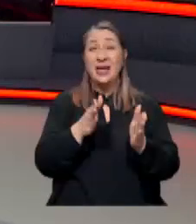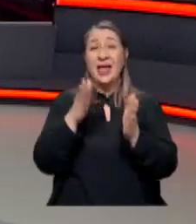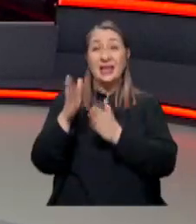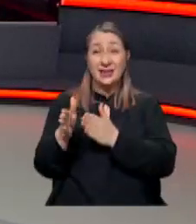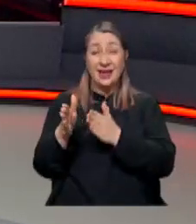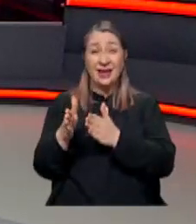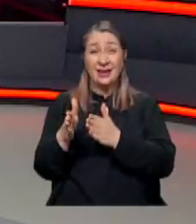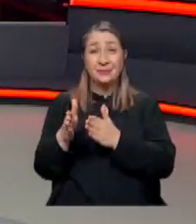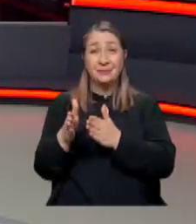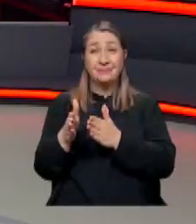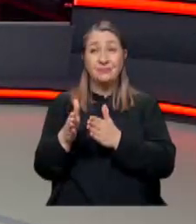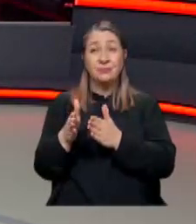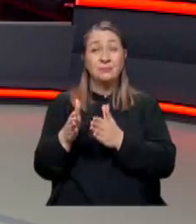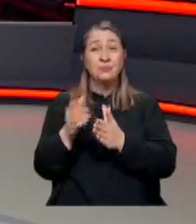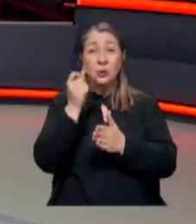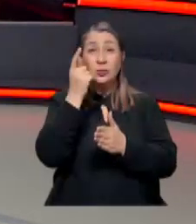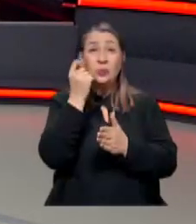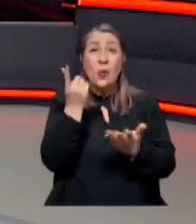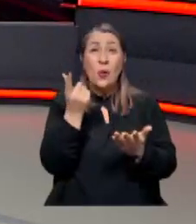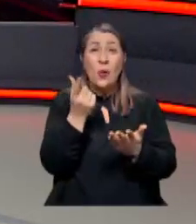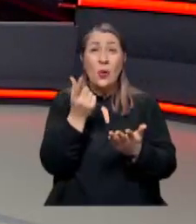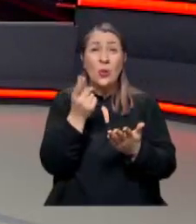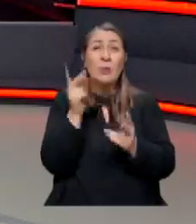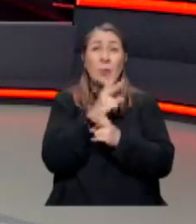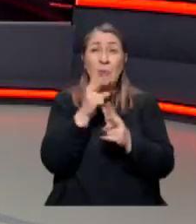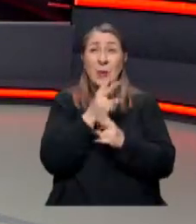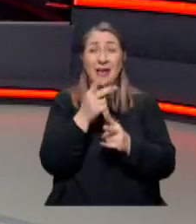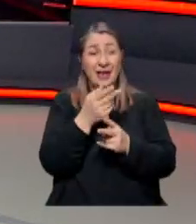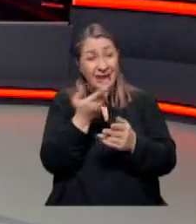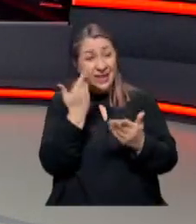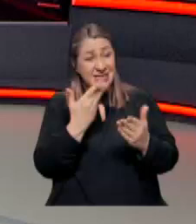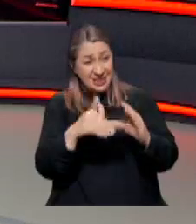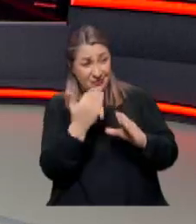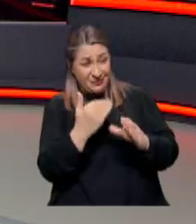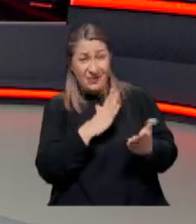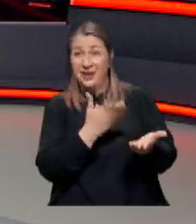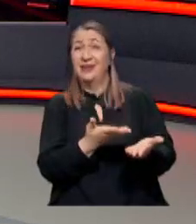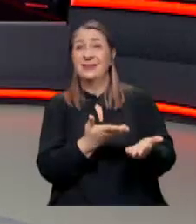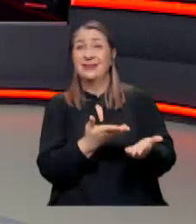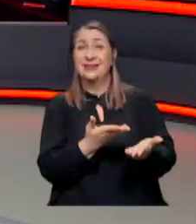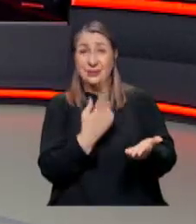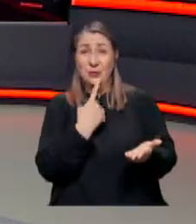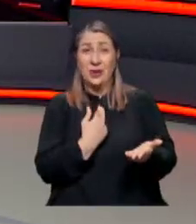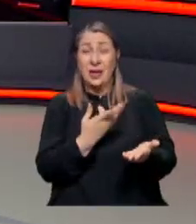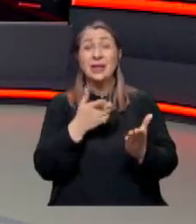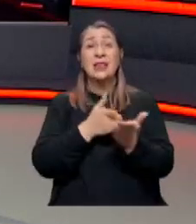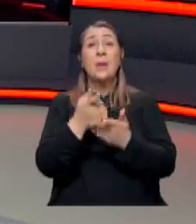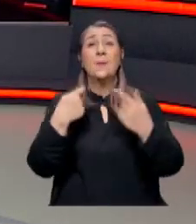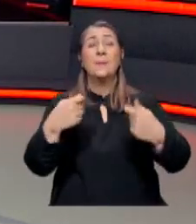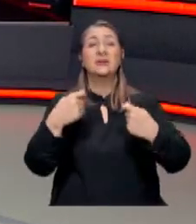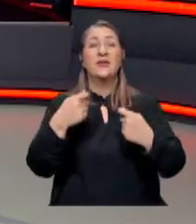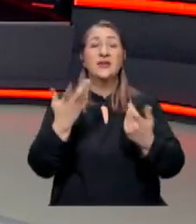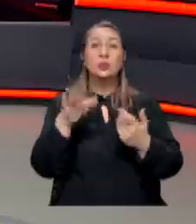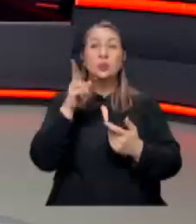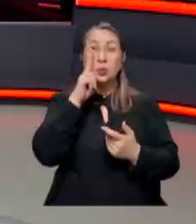da özlüyor, mumla arıyor biraz gülmeyi. Öyle diyen izleyicilerimiz de var. Tarımdaki maliyetler